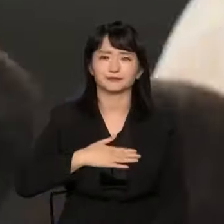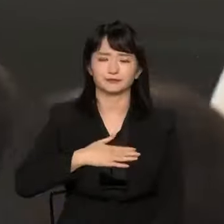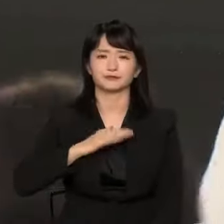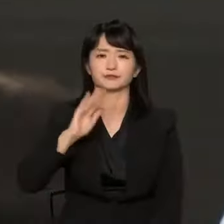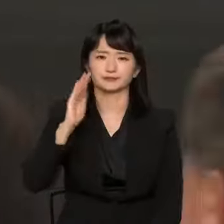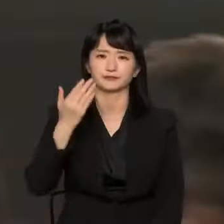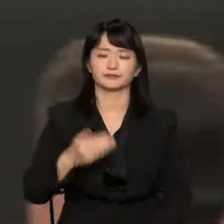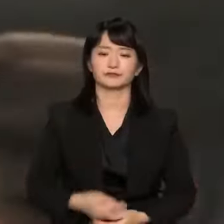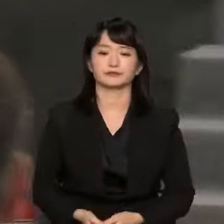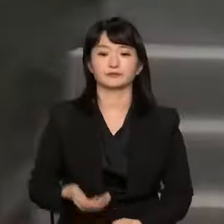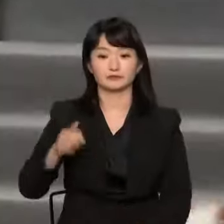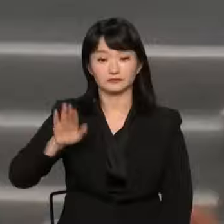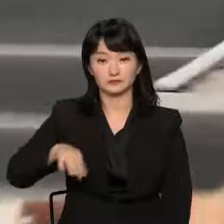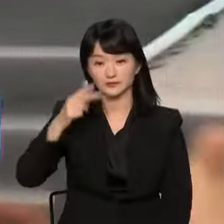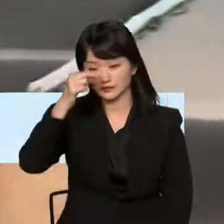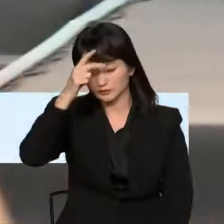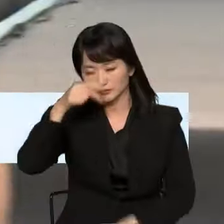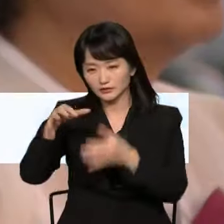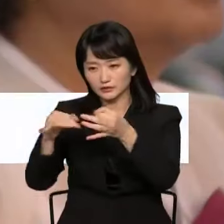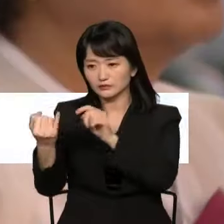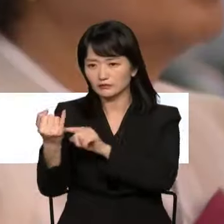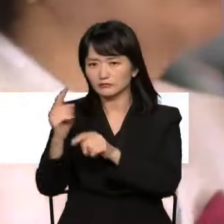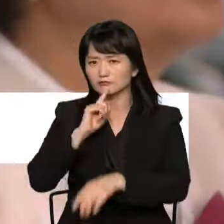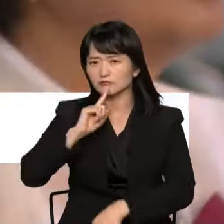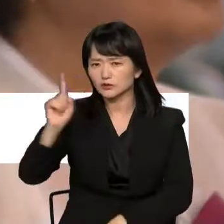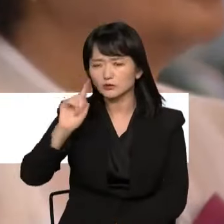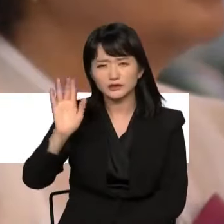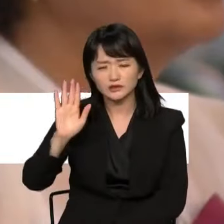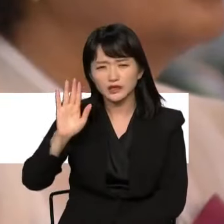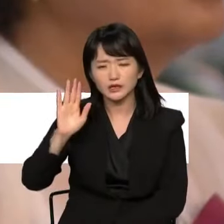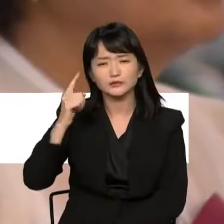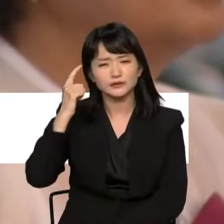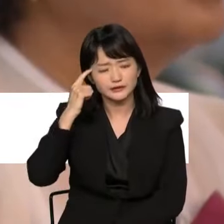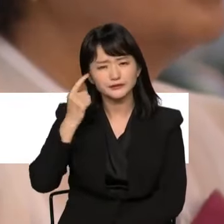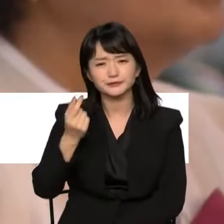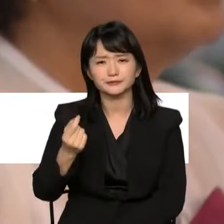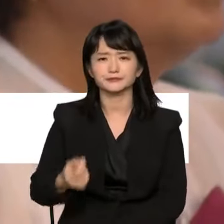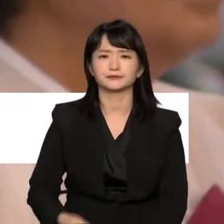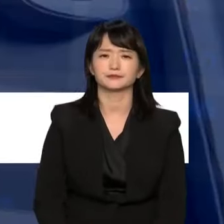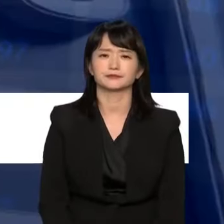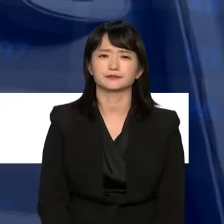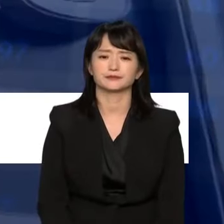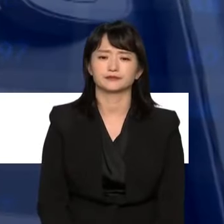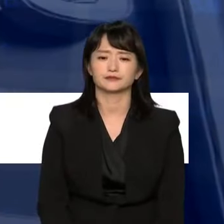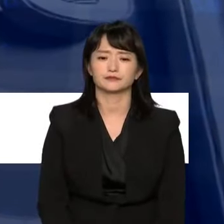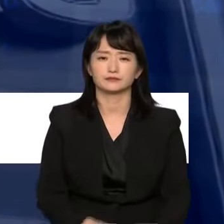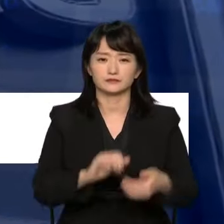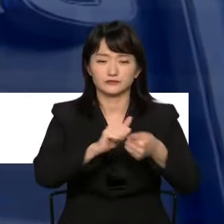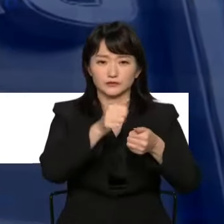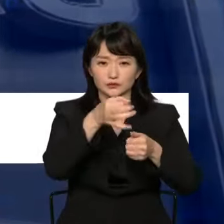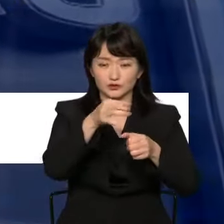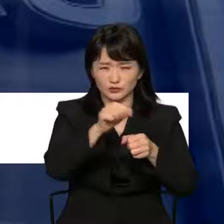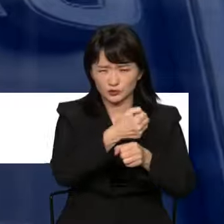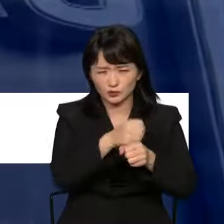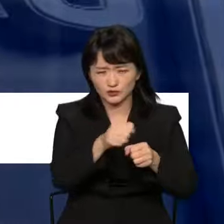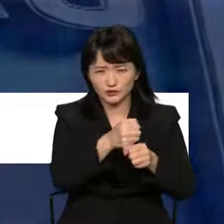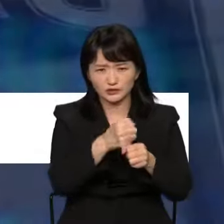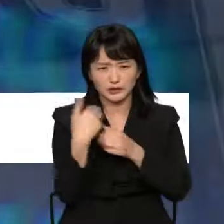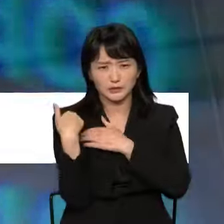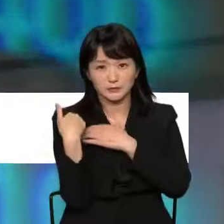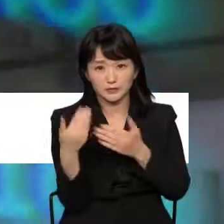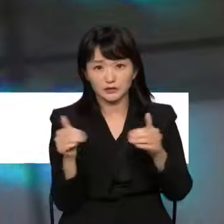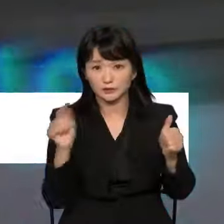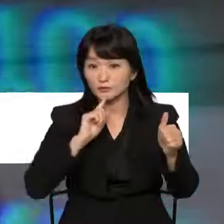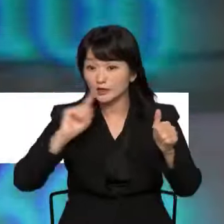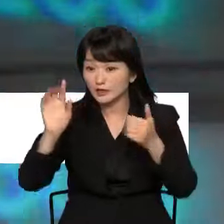했습니다. 하지만 검찰은 김 여사를 기소하지 않는 쪽에 무게를 두고 있는 것으로 알려졌습니다. 주가 조작 공모나 방조 혐의로